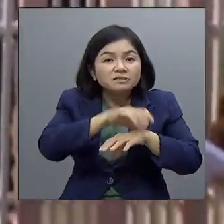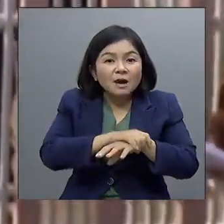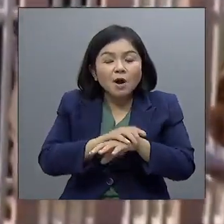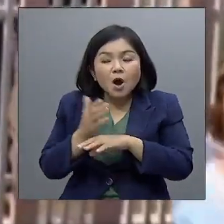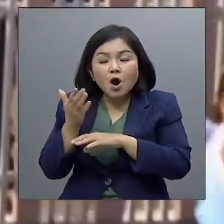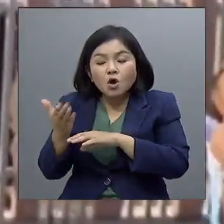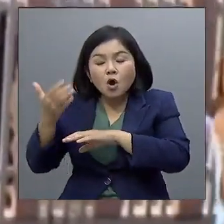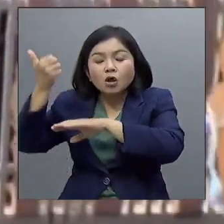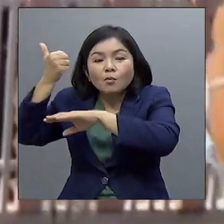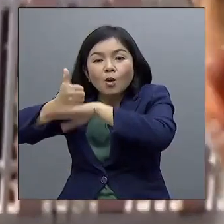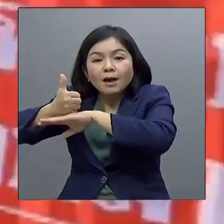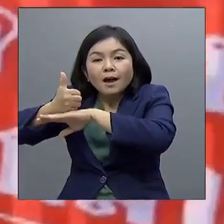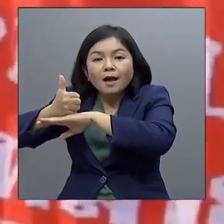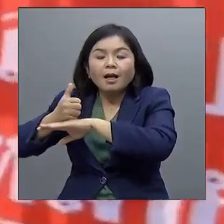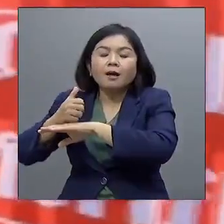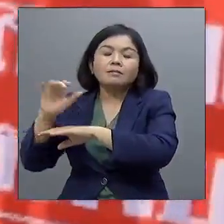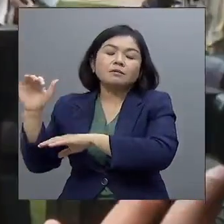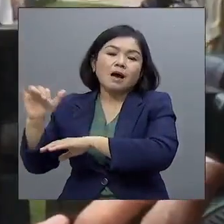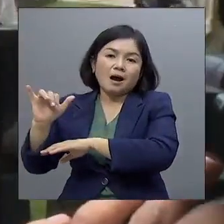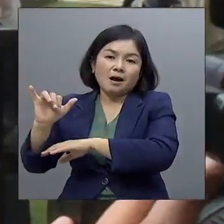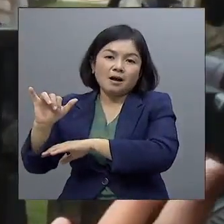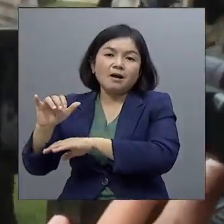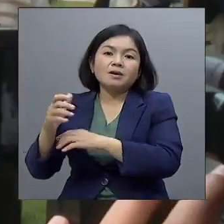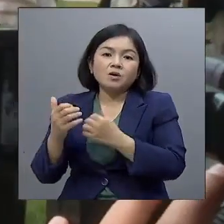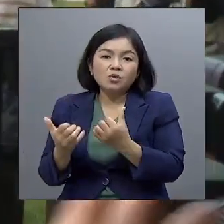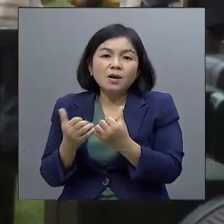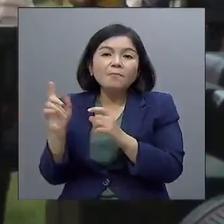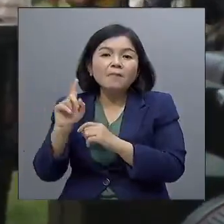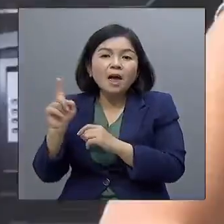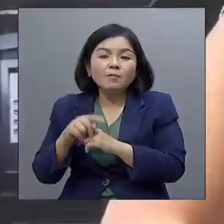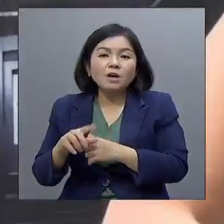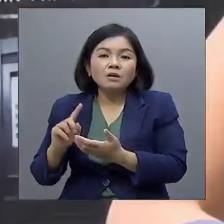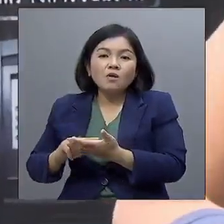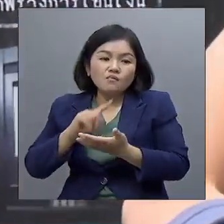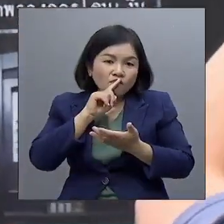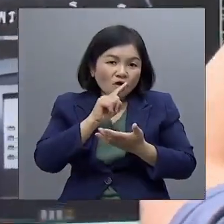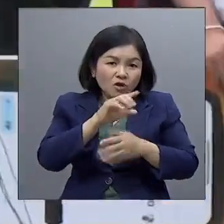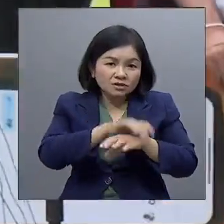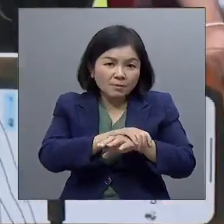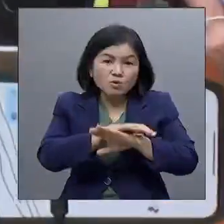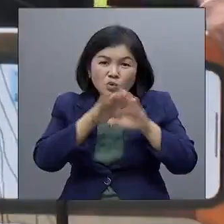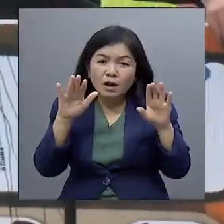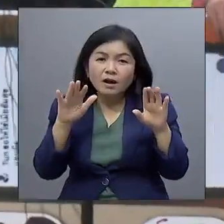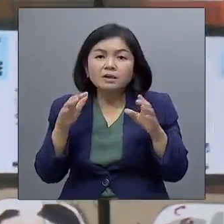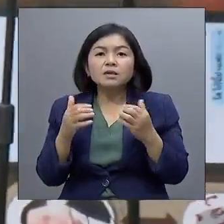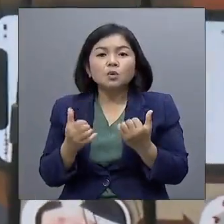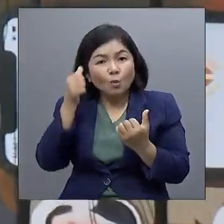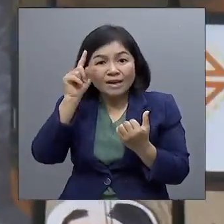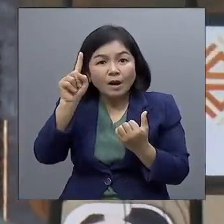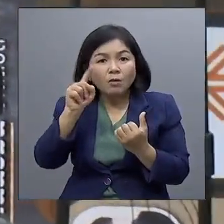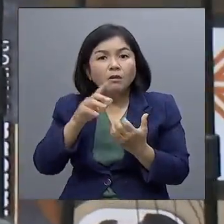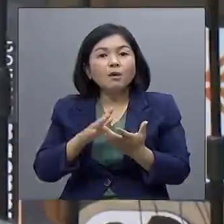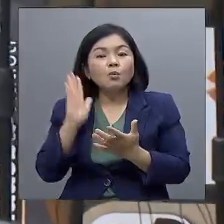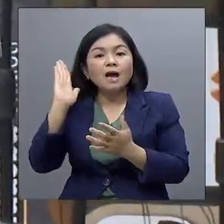าตจากผู้บังคับบัญชาค่ะซึ่งข้อมูลการออกและถอนหมายจับนายอุปกิตนายรังสิมันต์โรมก็เป็น